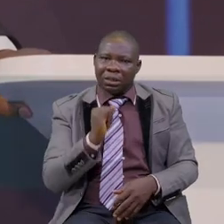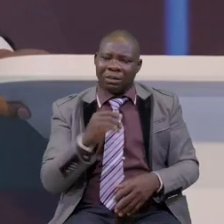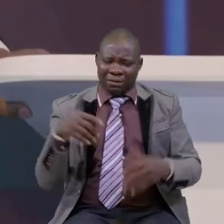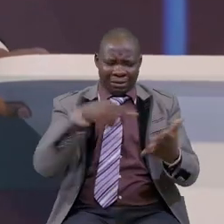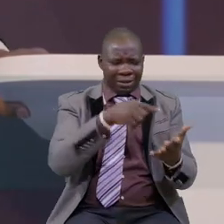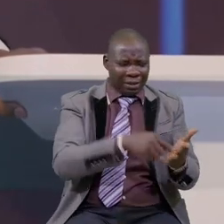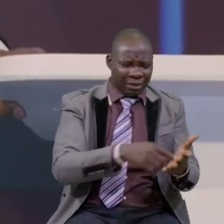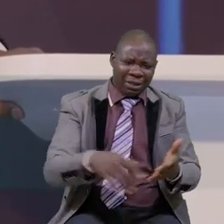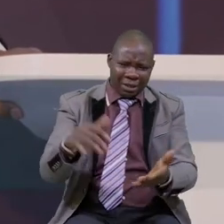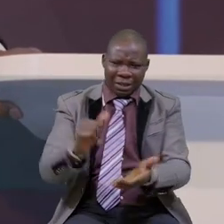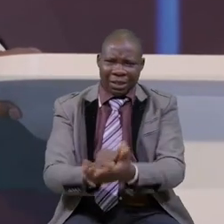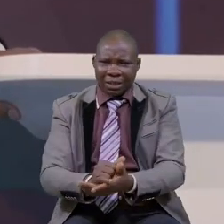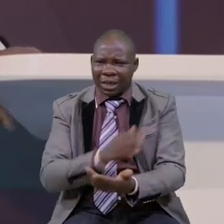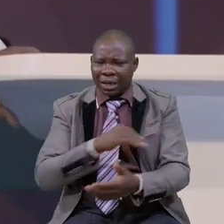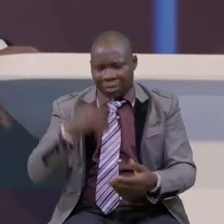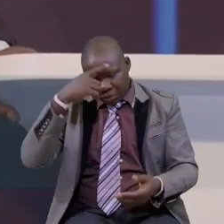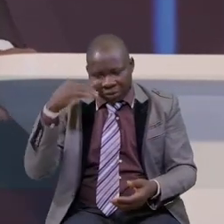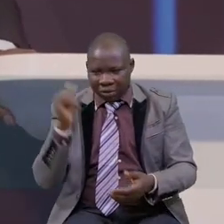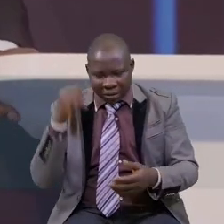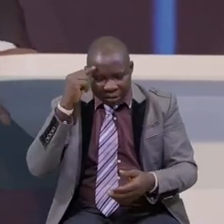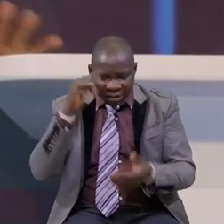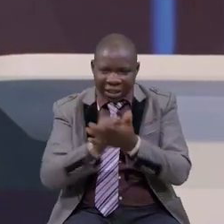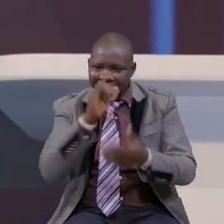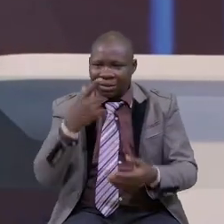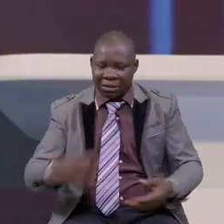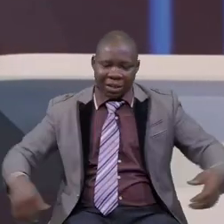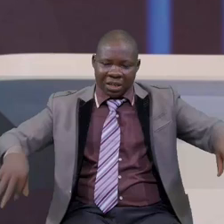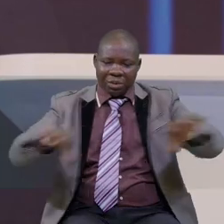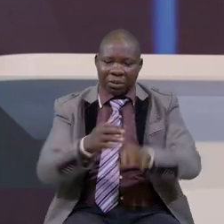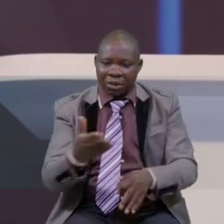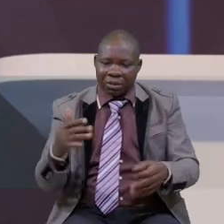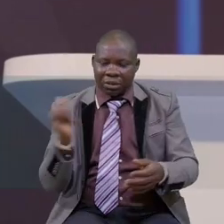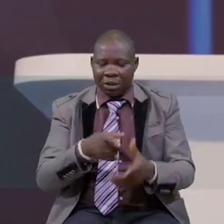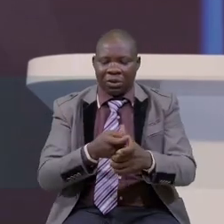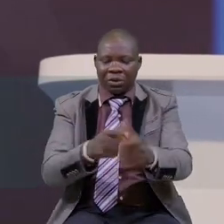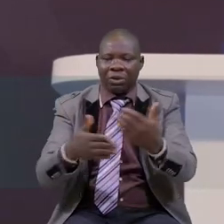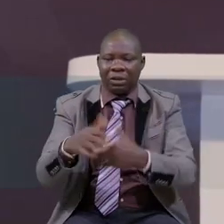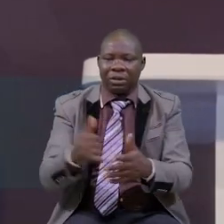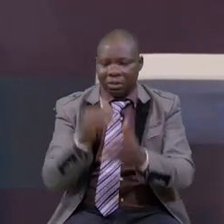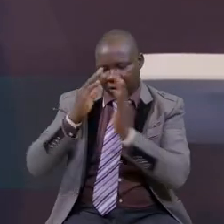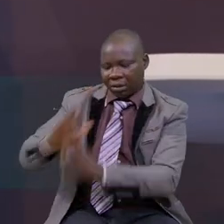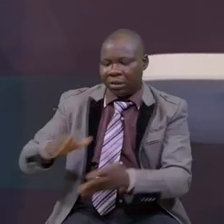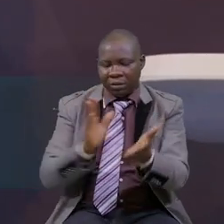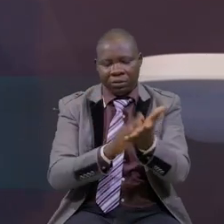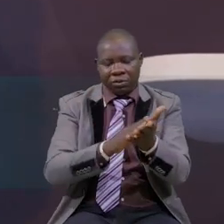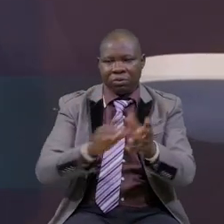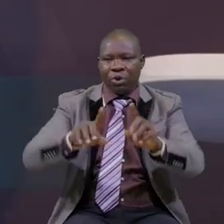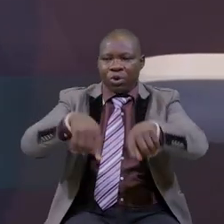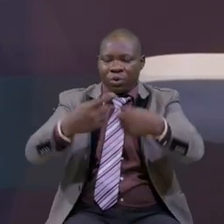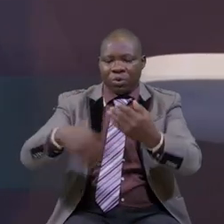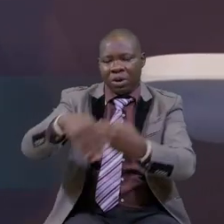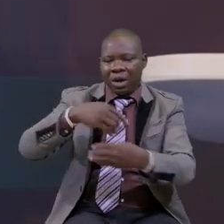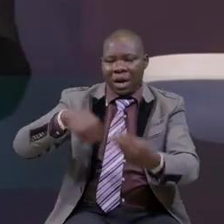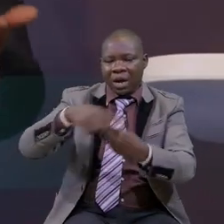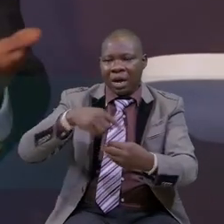c'est ceci ou cela. Et parce qu'ils pensent que ce sont là les choses essentielles, c'est pourquoi ils courent, ils laissent l'école, ils courent après ce